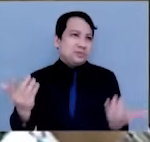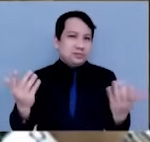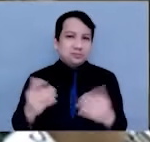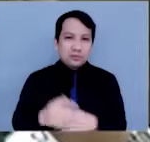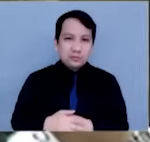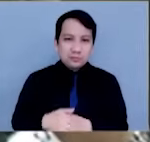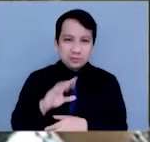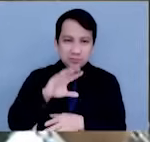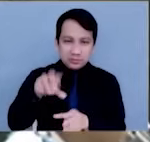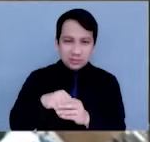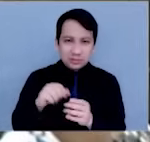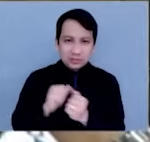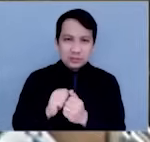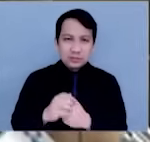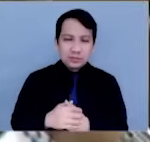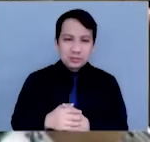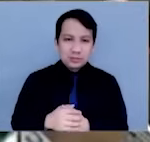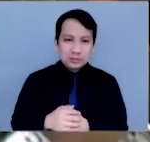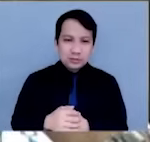Ang tawag natin sa Pilipinas,